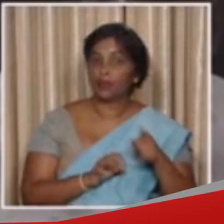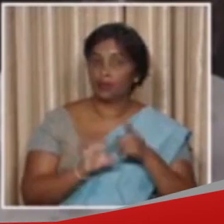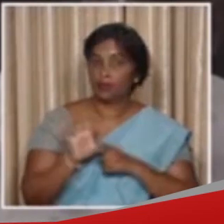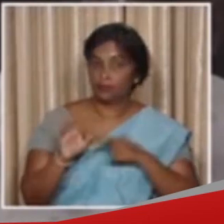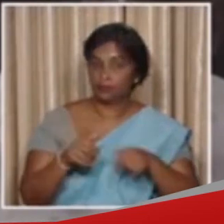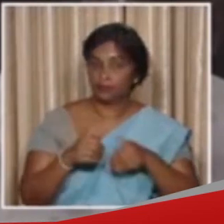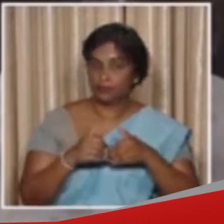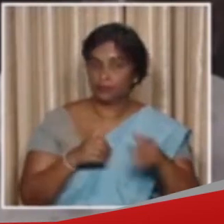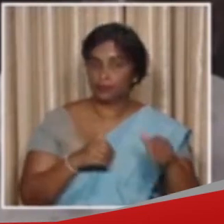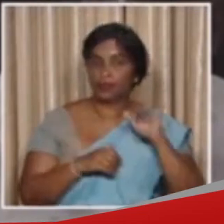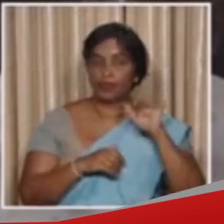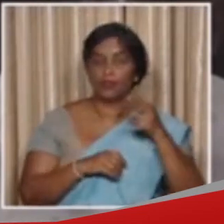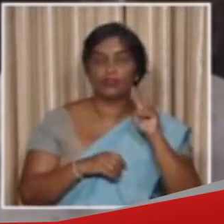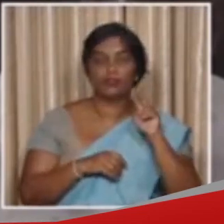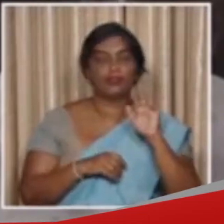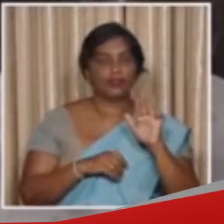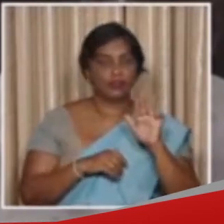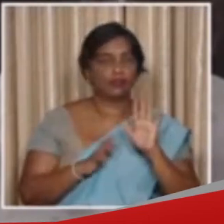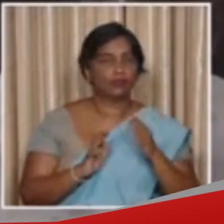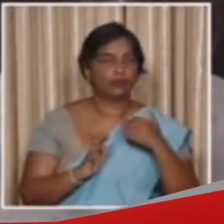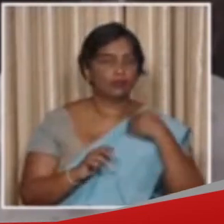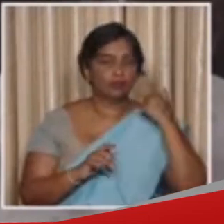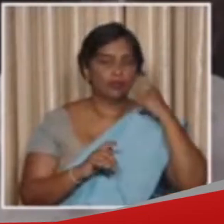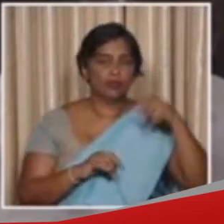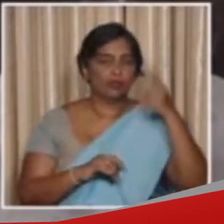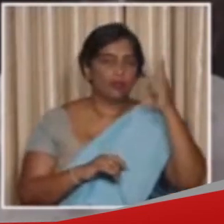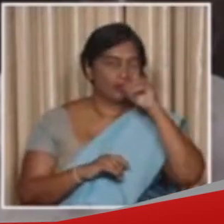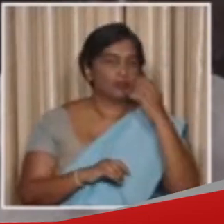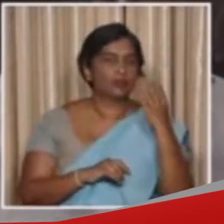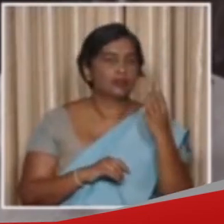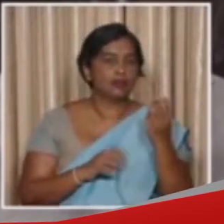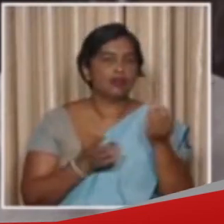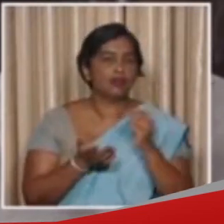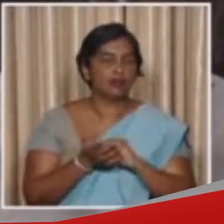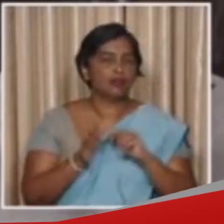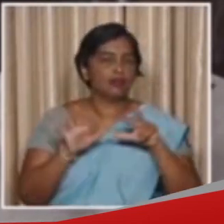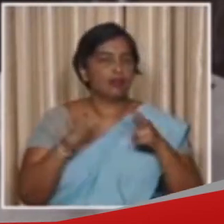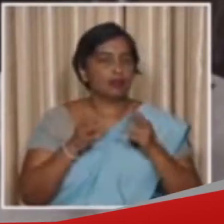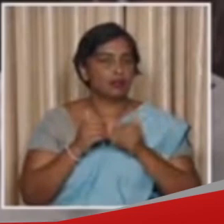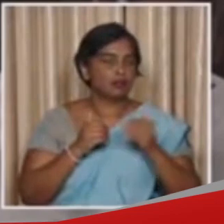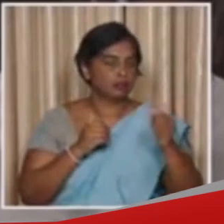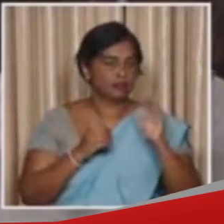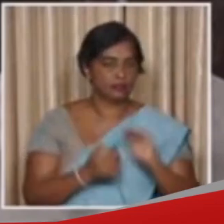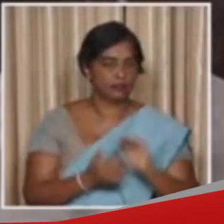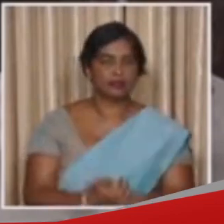दनट पांसी विशी मैं पेलाती हे मम हित इलांग मसतुने नवत अटसी गंटे एवी